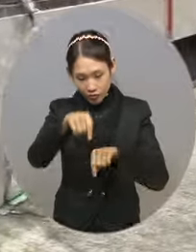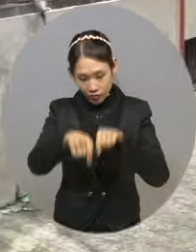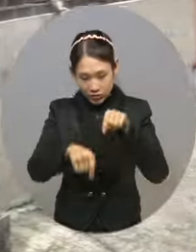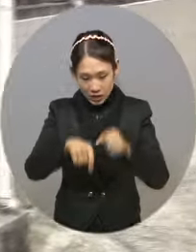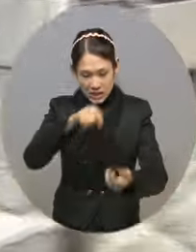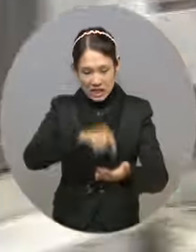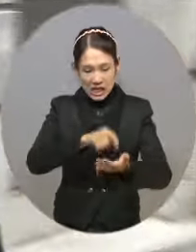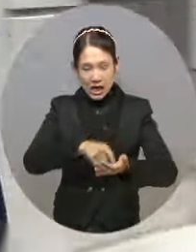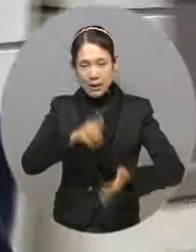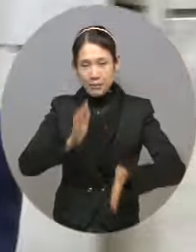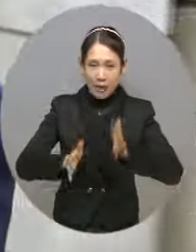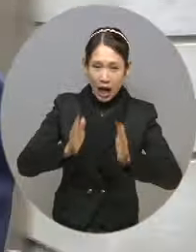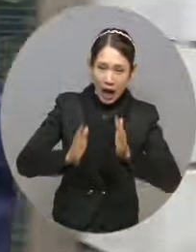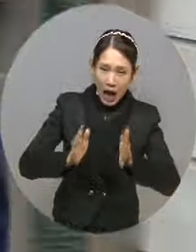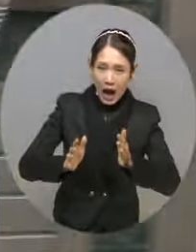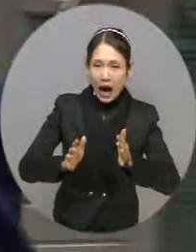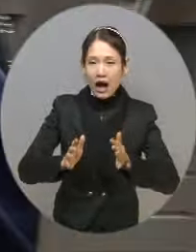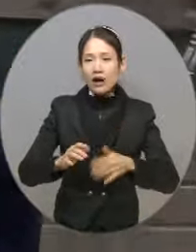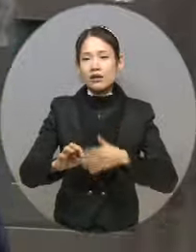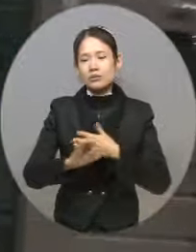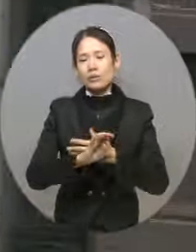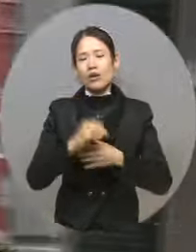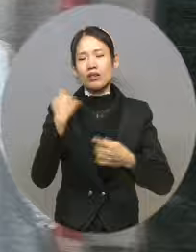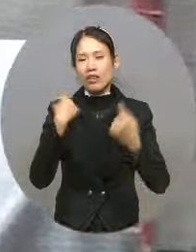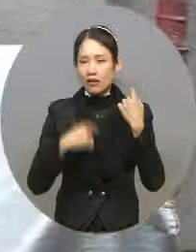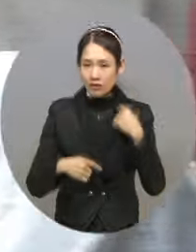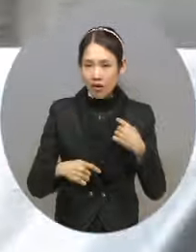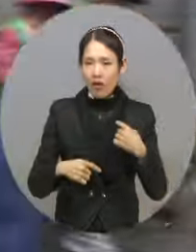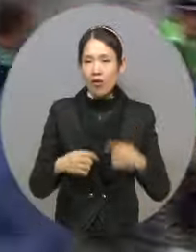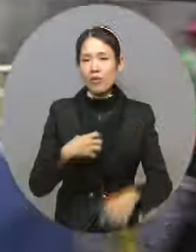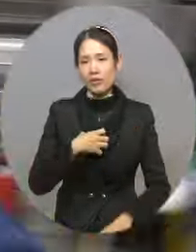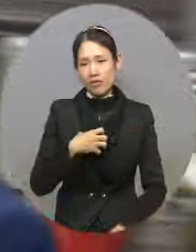그러면 칠 수 있습니다.